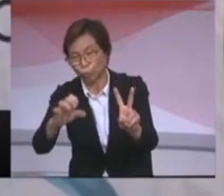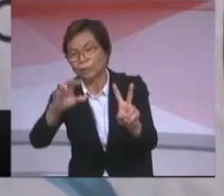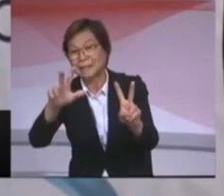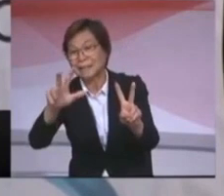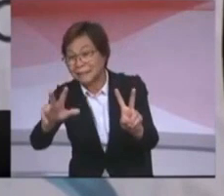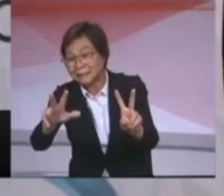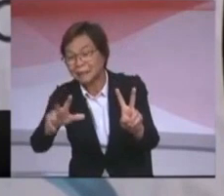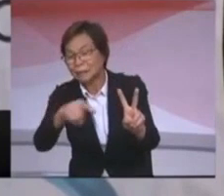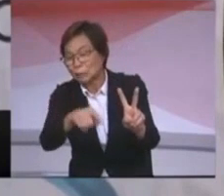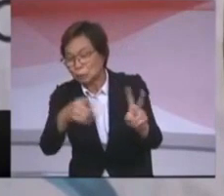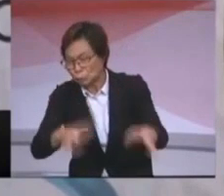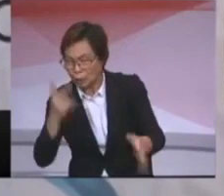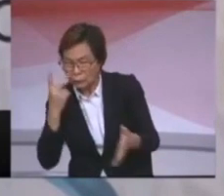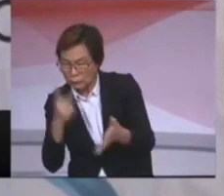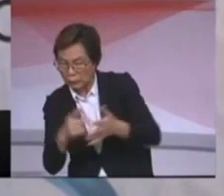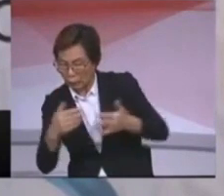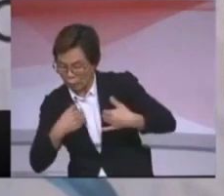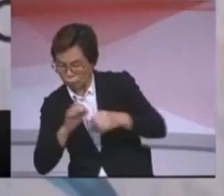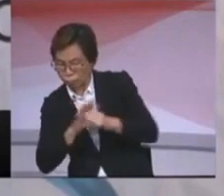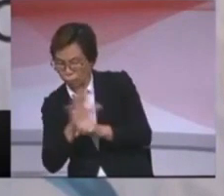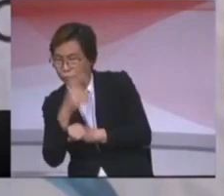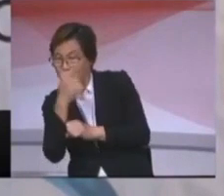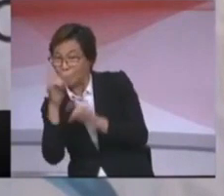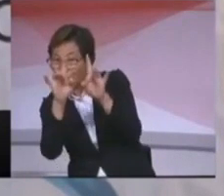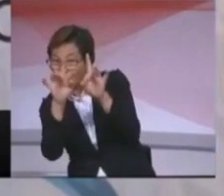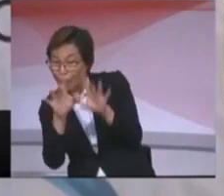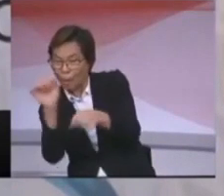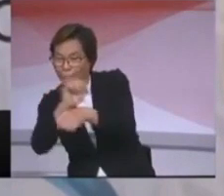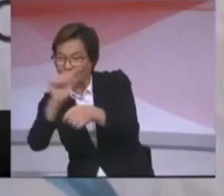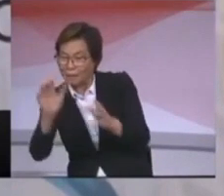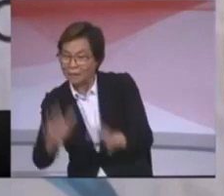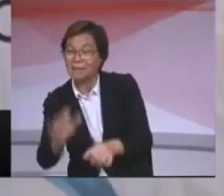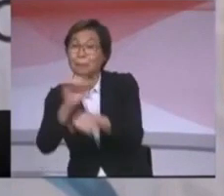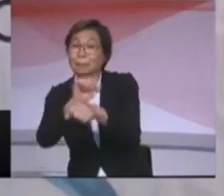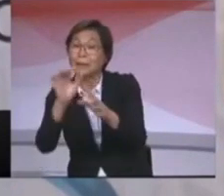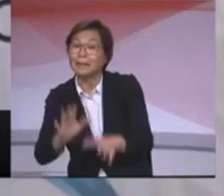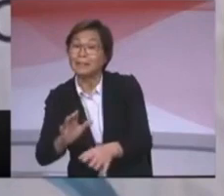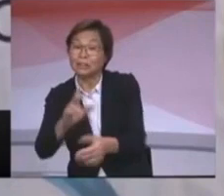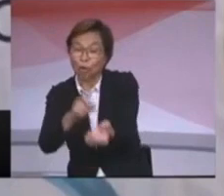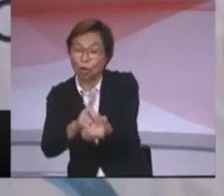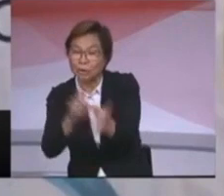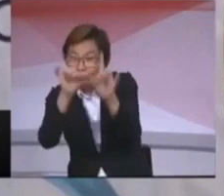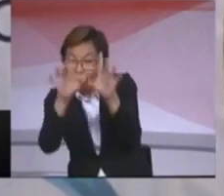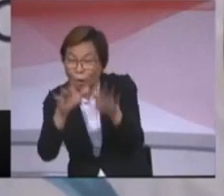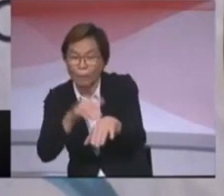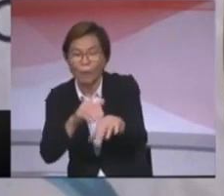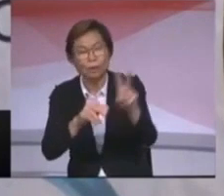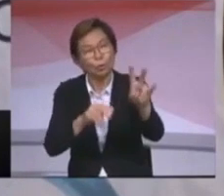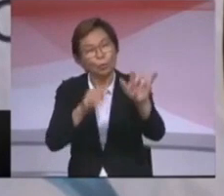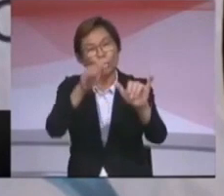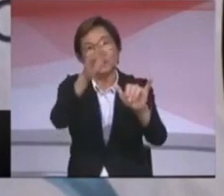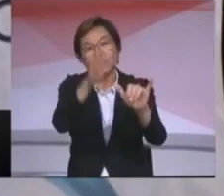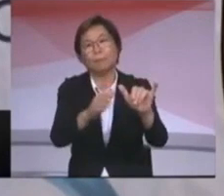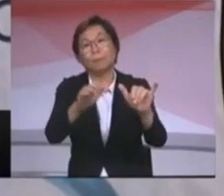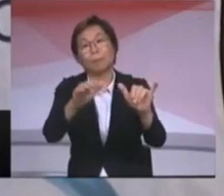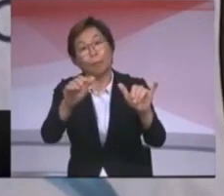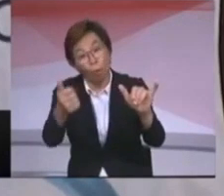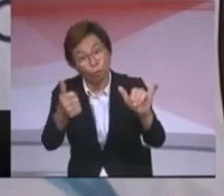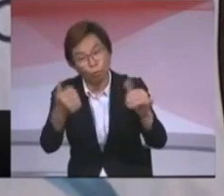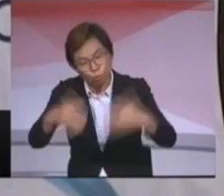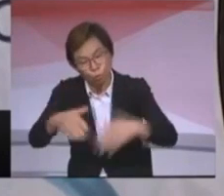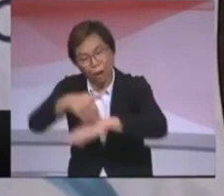ke-27,703 telah dikenal pasti positif hasil saringan petugas kesihatan pada 26 Oktober 2020 dan